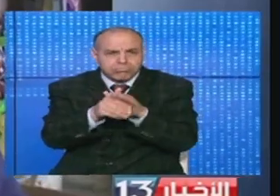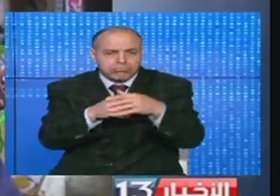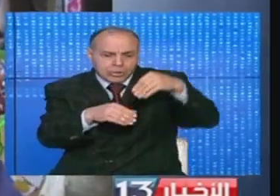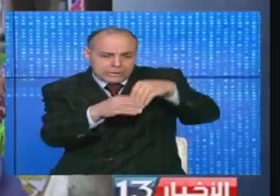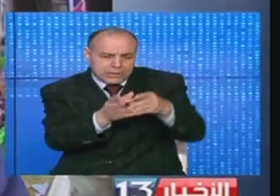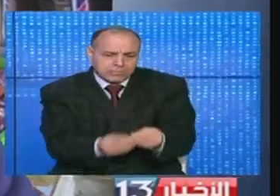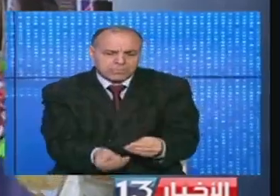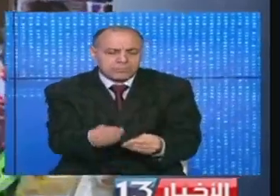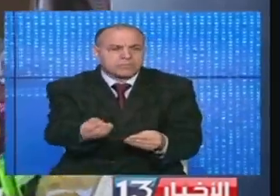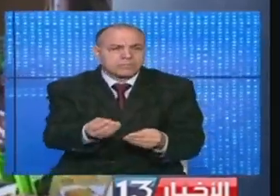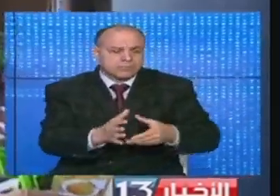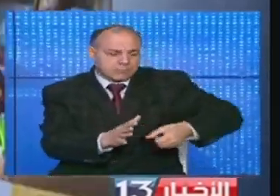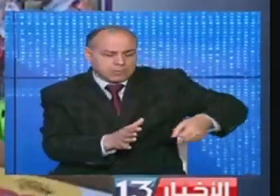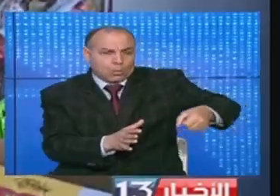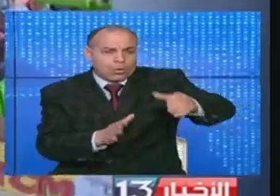الصحي